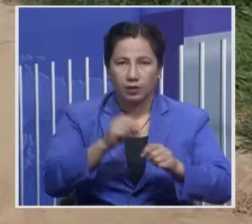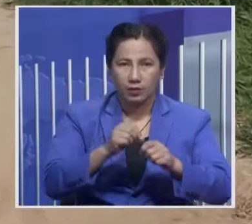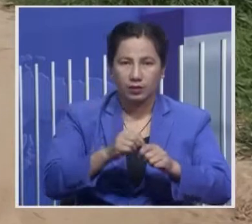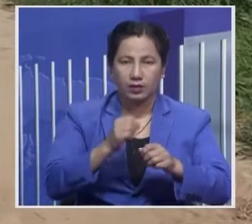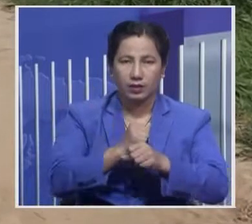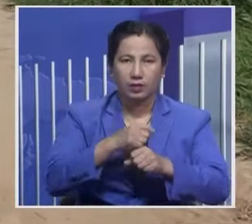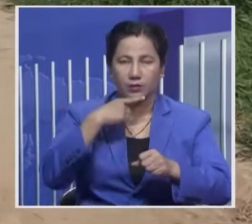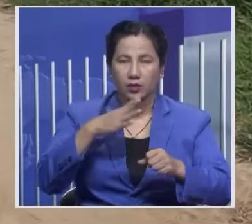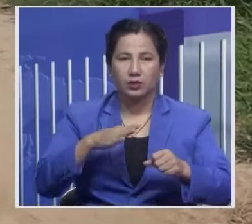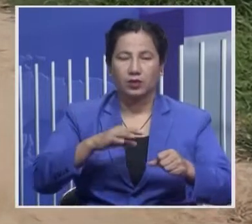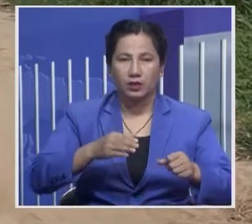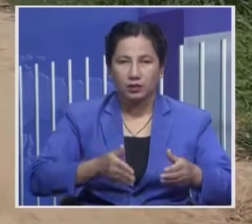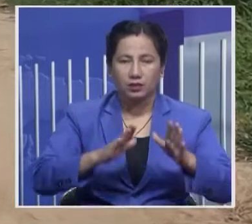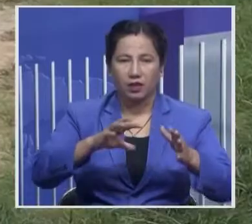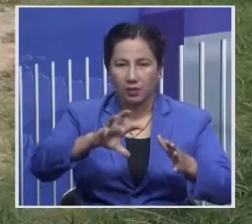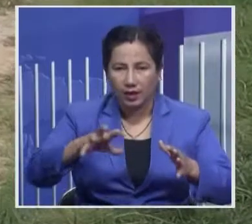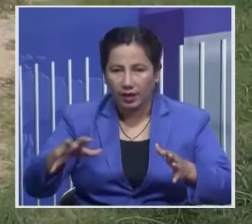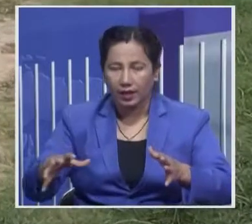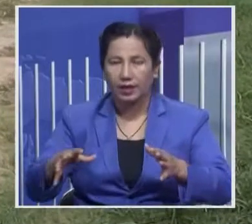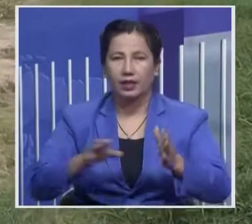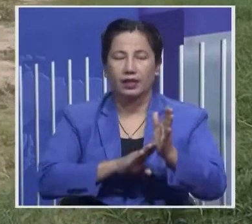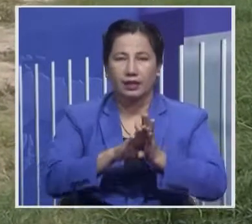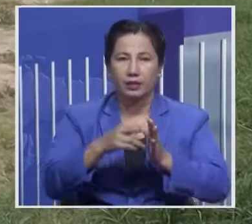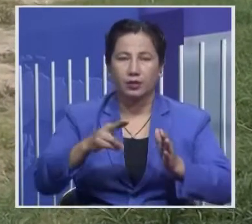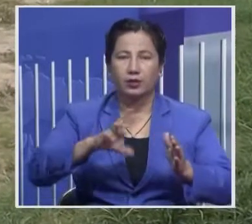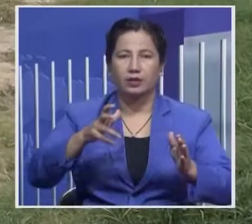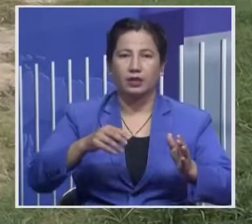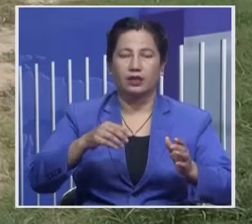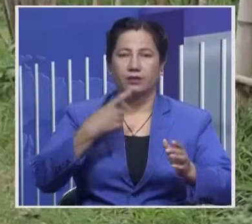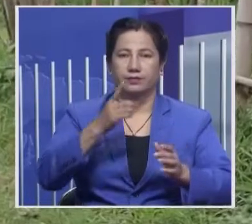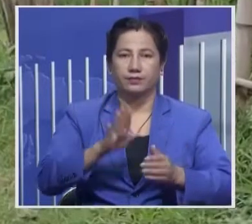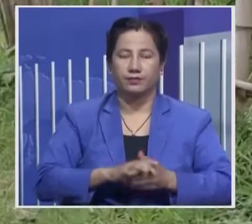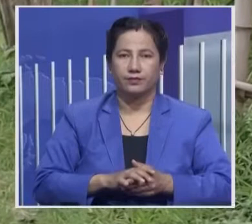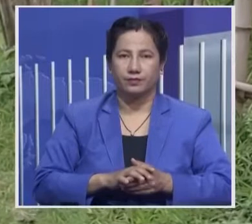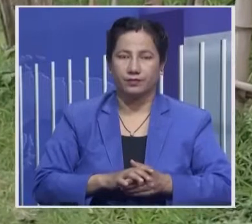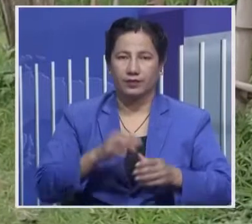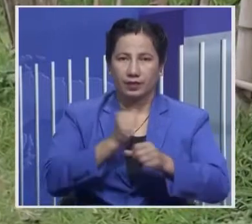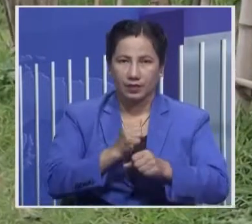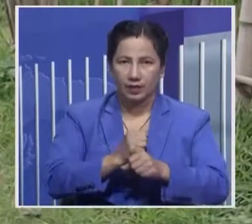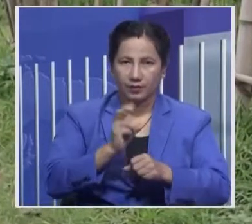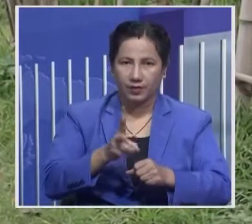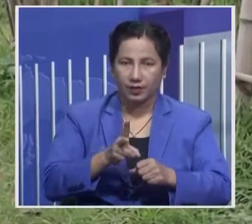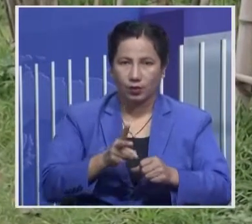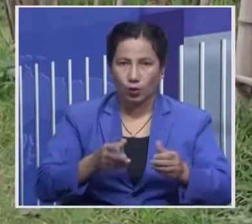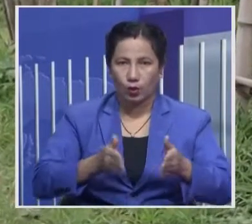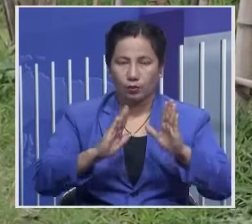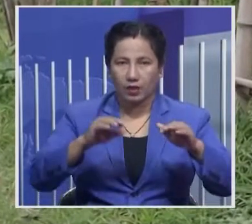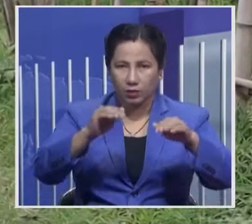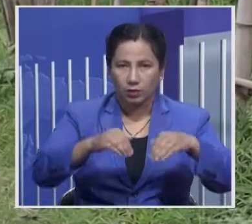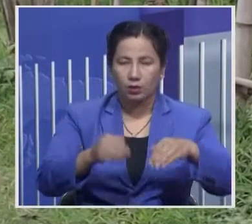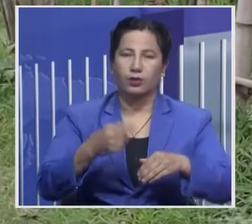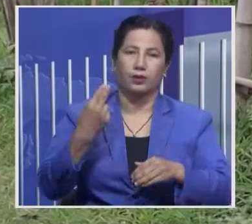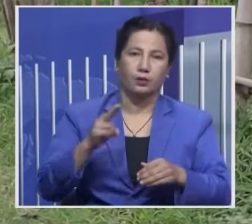ग्राभेलको काम नहुँदा सडकमा खाल्टाखुल्टी बढेको स्थानीय नानको श्रेष्ठले बताउनुभयो। अब काम त त्यही हो, अब बाटोभरि खन्यायो